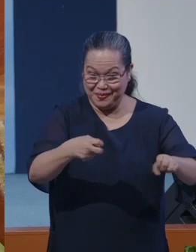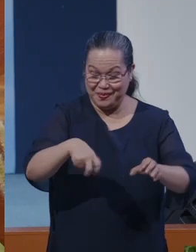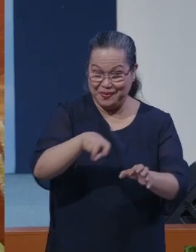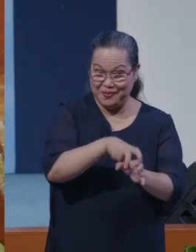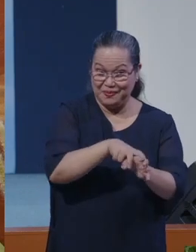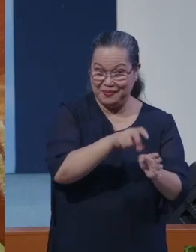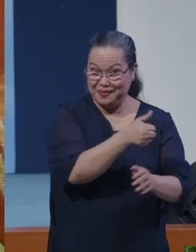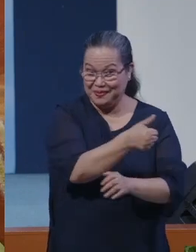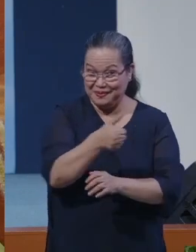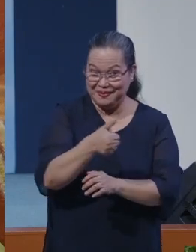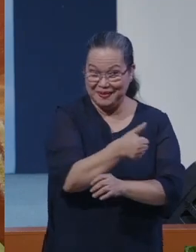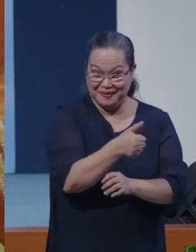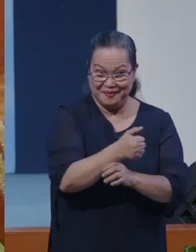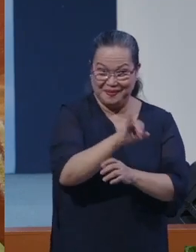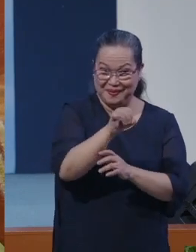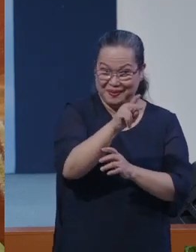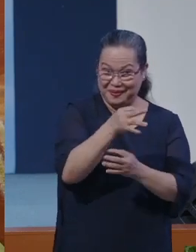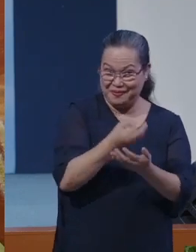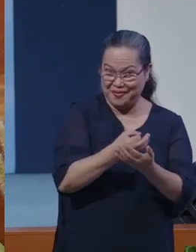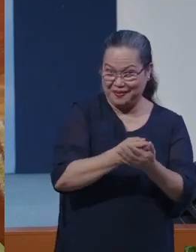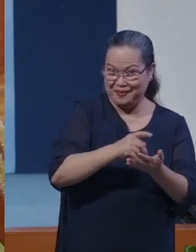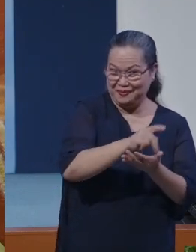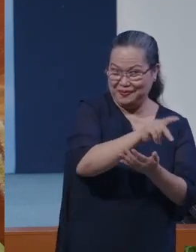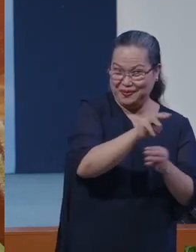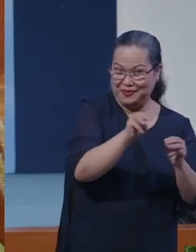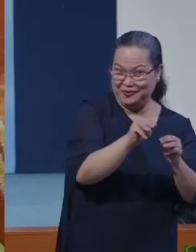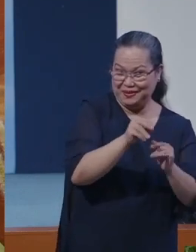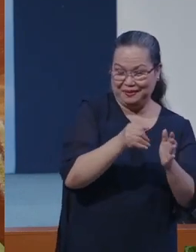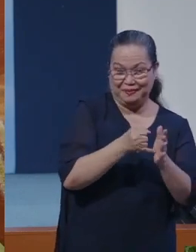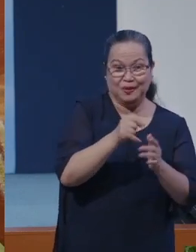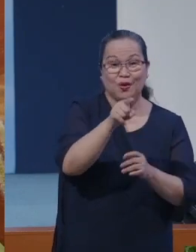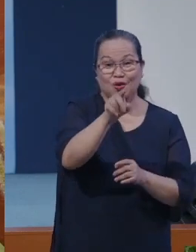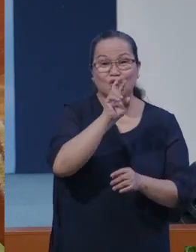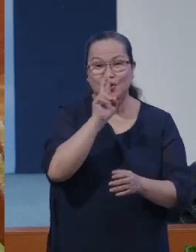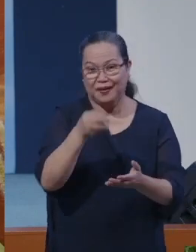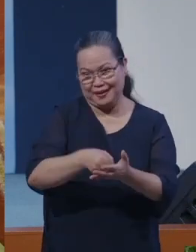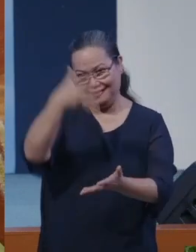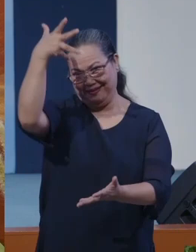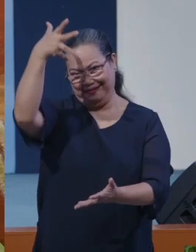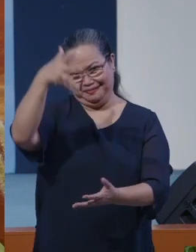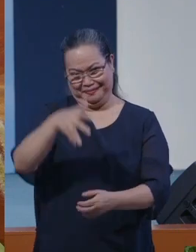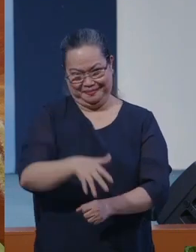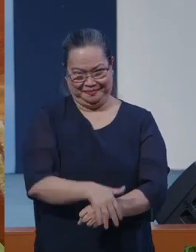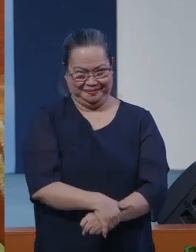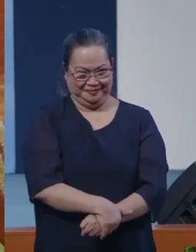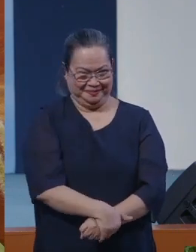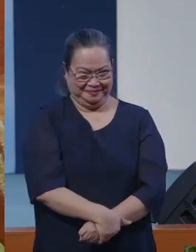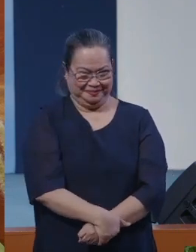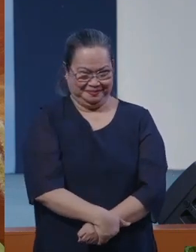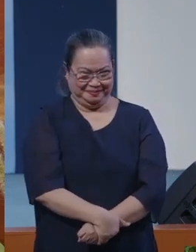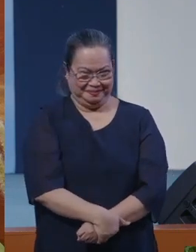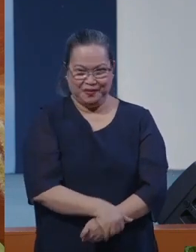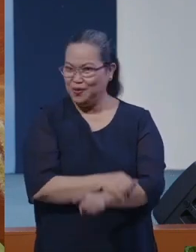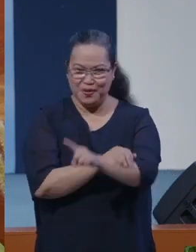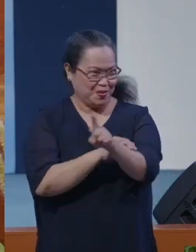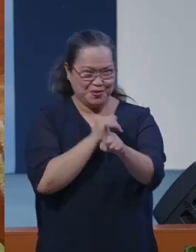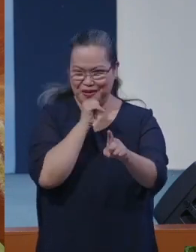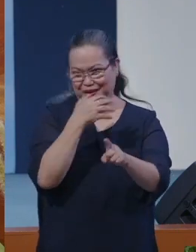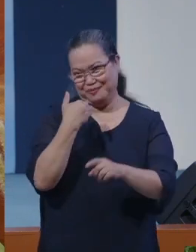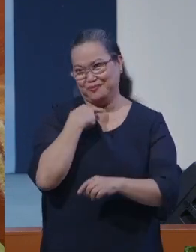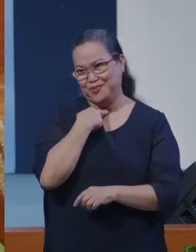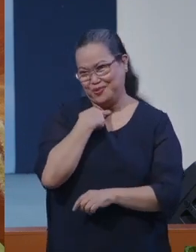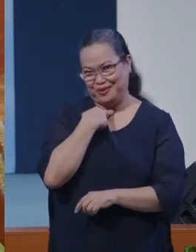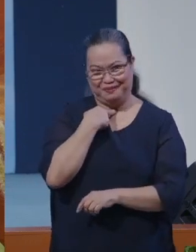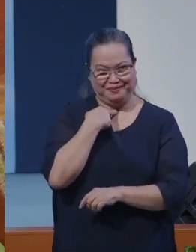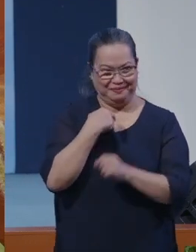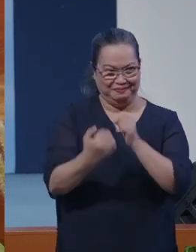pang joyride, o pang move it, mayaman po kayo. Hindi po kayo mahirap.